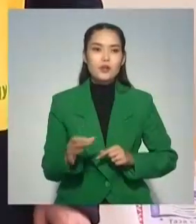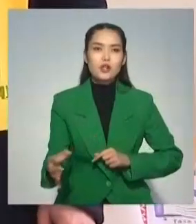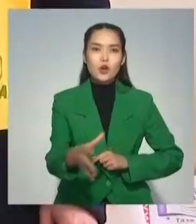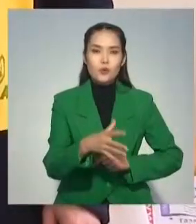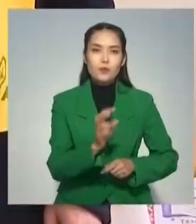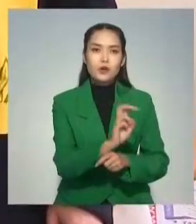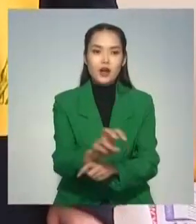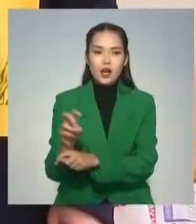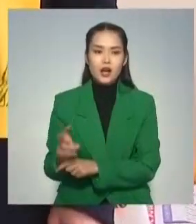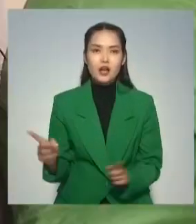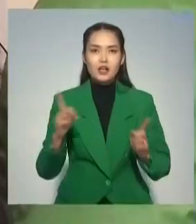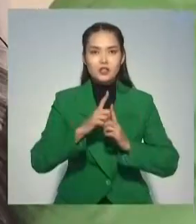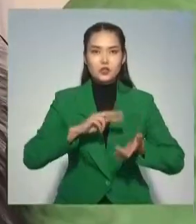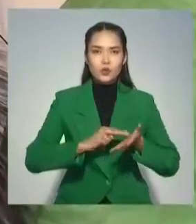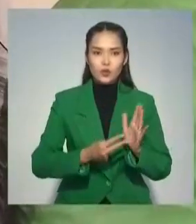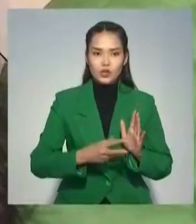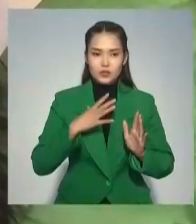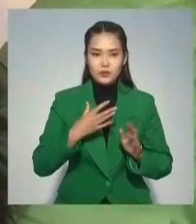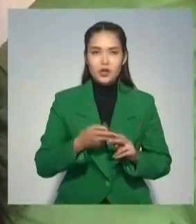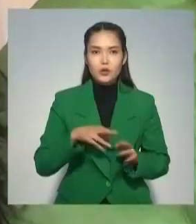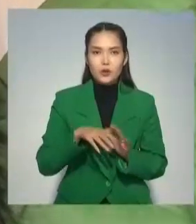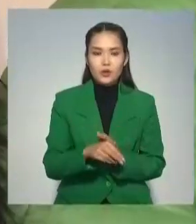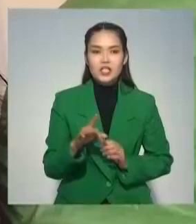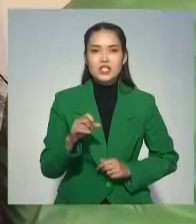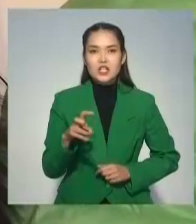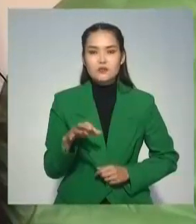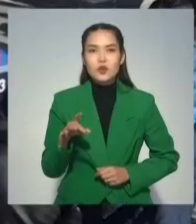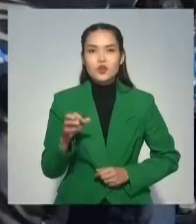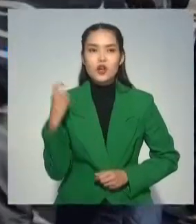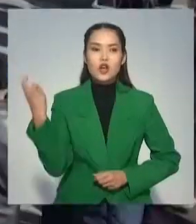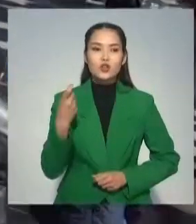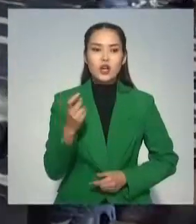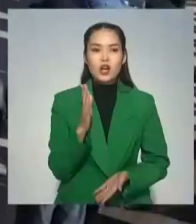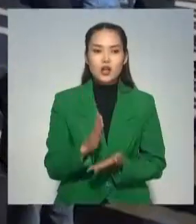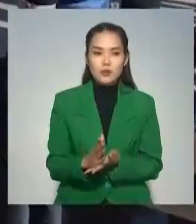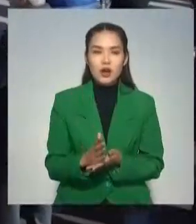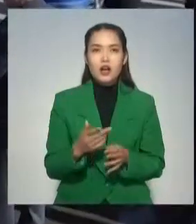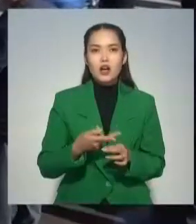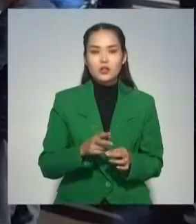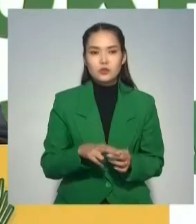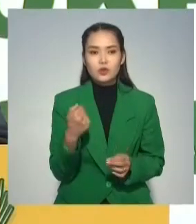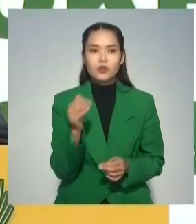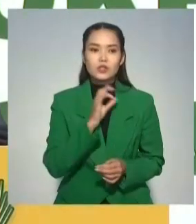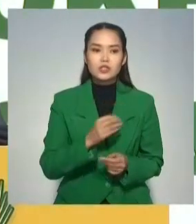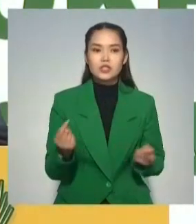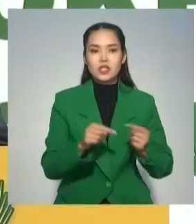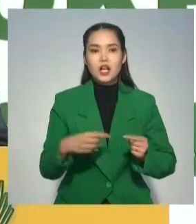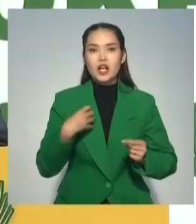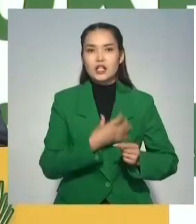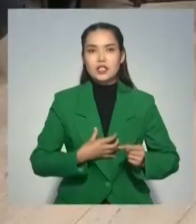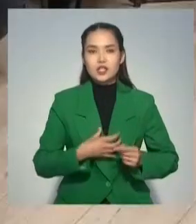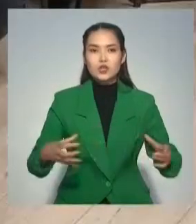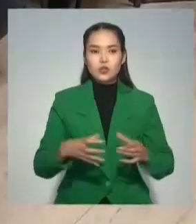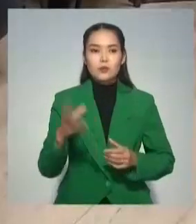аудандарын аралауды жоспарлап отыр. Оның ішінде Меркі, Рысқұлов және Жуалы ауданы бар. Үгіт-насихат жұмыстарымен айналысып жүрген негізгі топ ертең